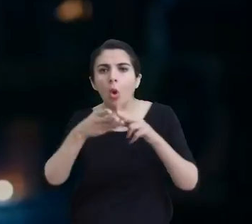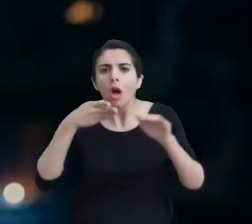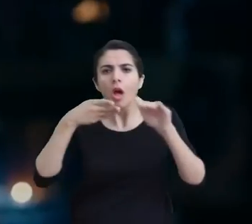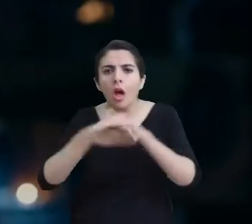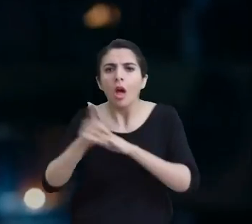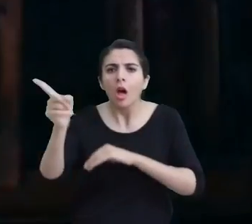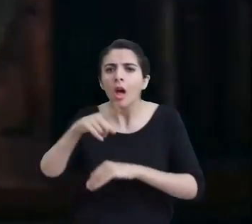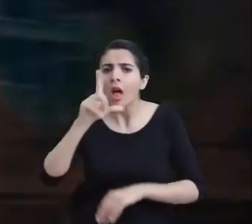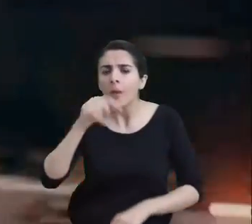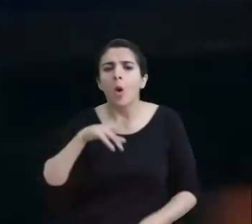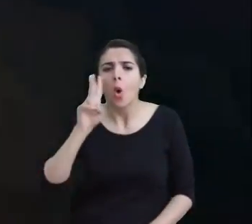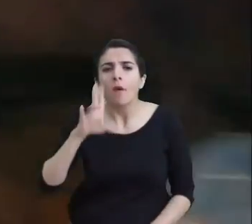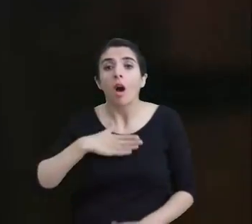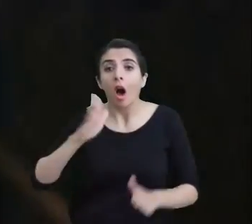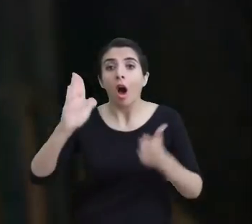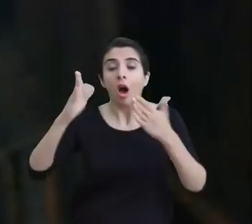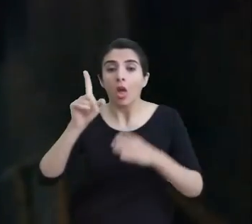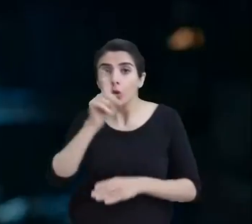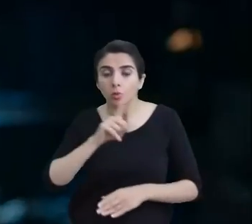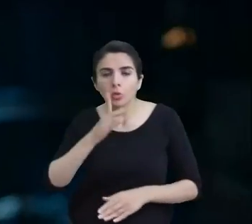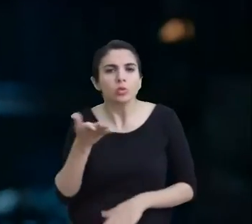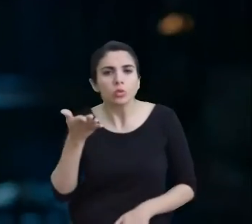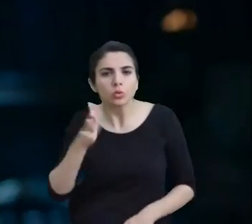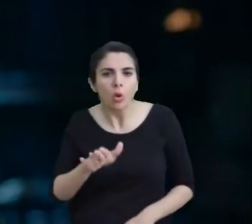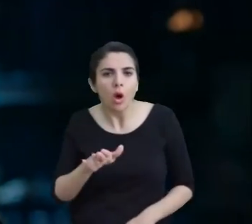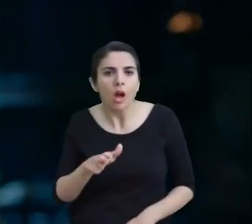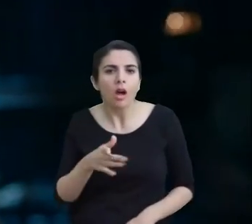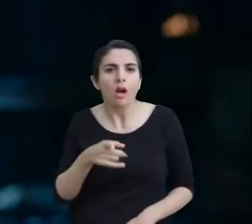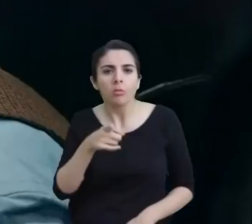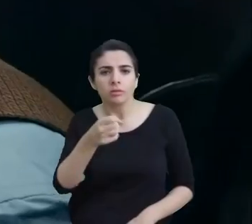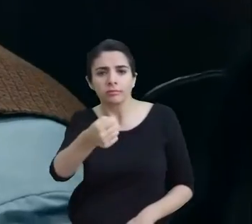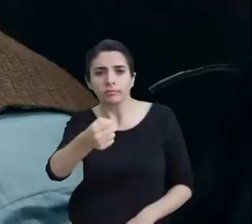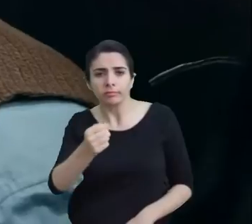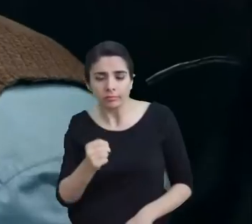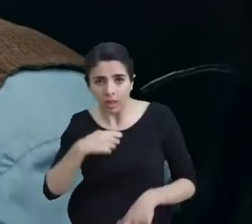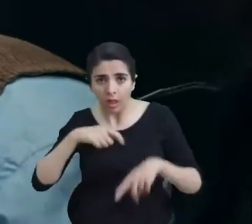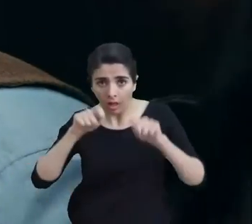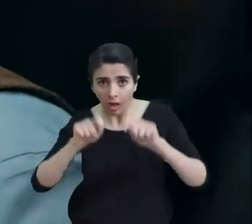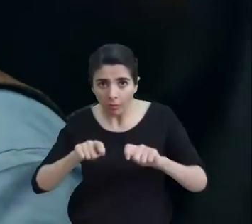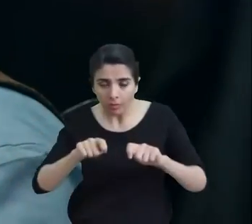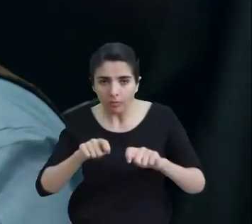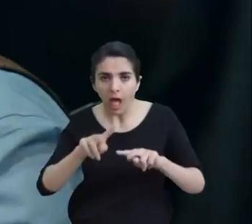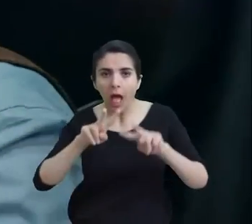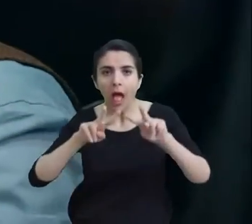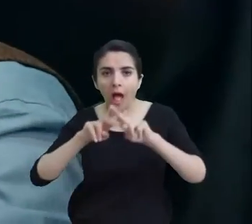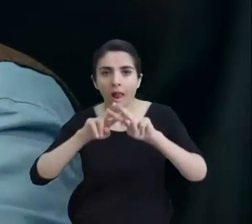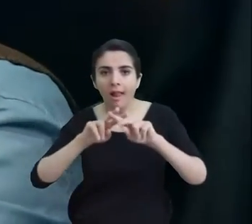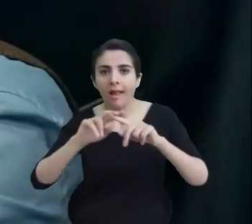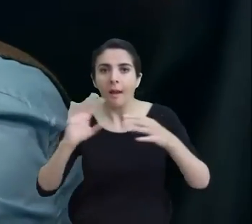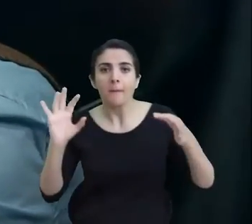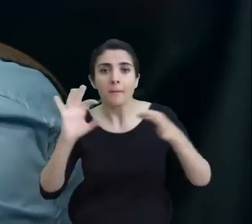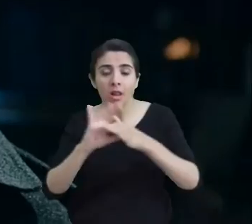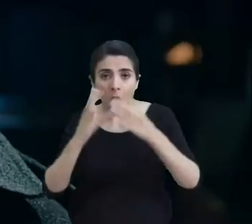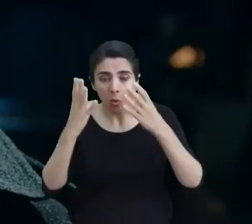sistemle dükkana kimin geldiğini görüyorum. Aynalar sayesinde. Sonra bu kolu indirdiğim zaman elektrik